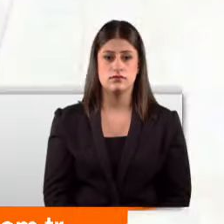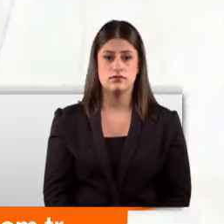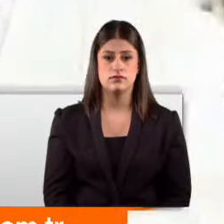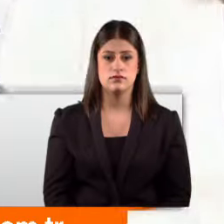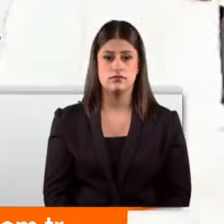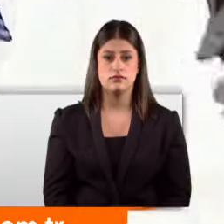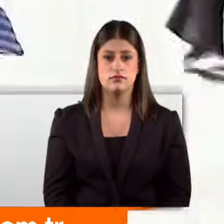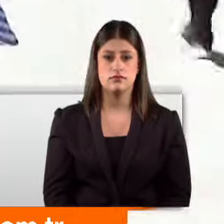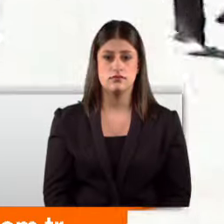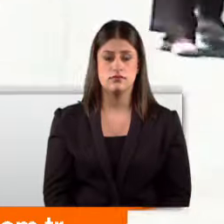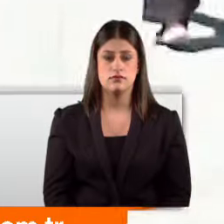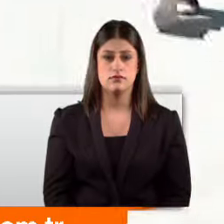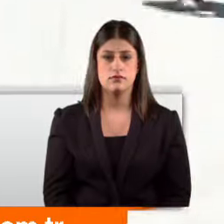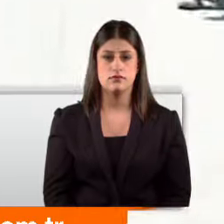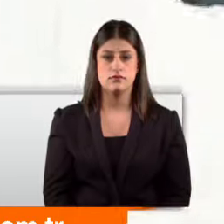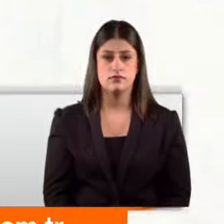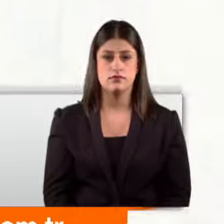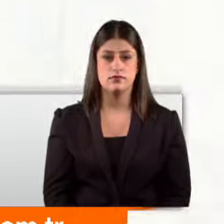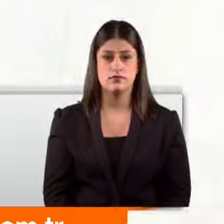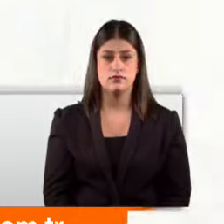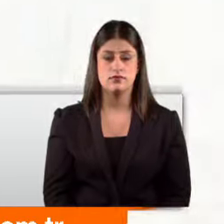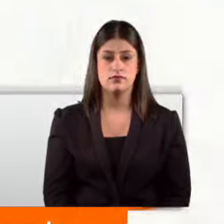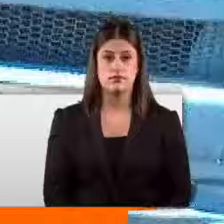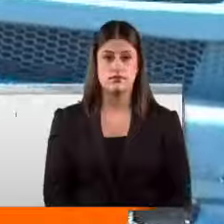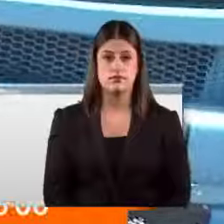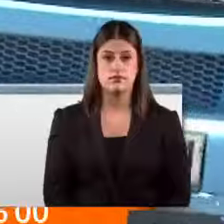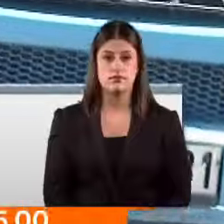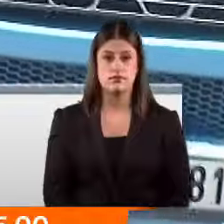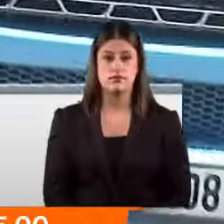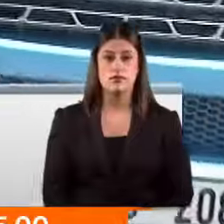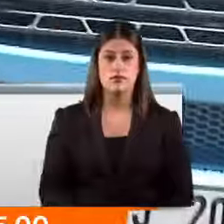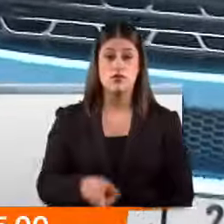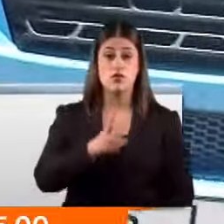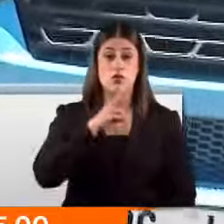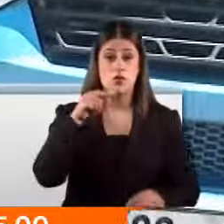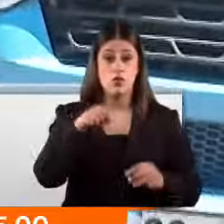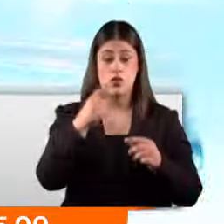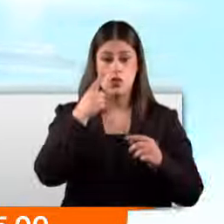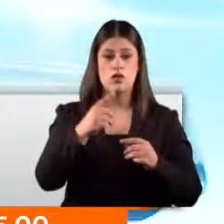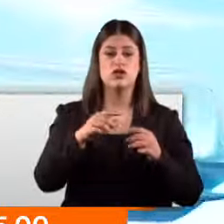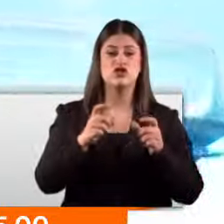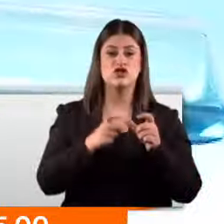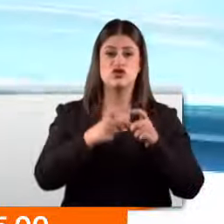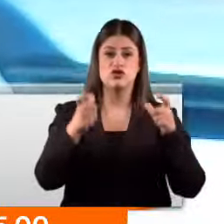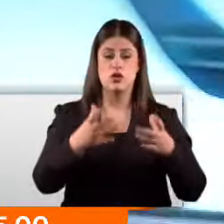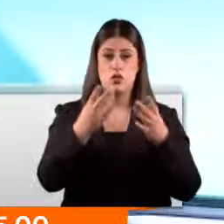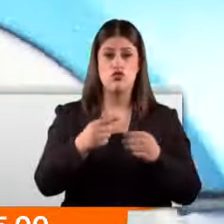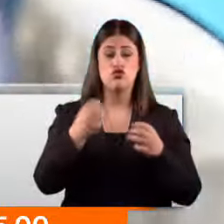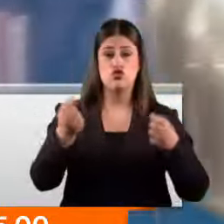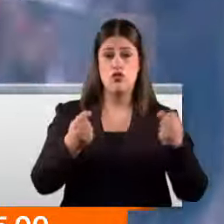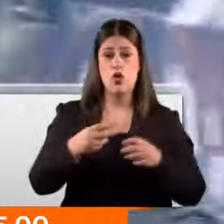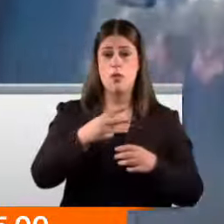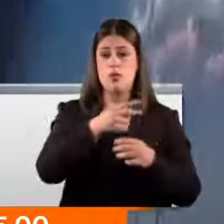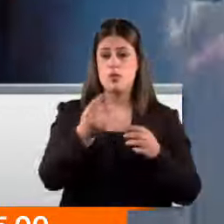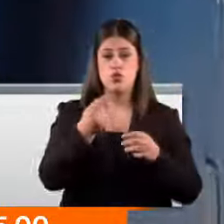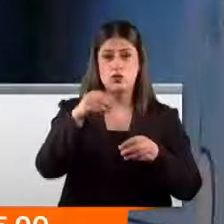muhabbet. Öndeki araç da kalabalık oluyor. Arkadan gelecek araç da kalabalık oluyor. Son olay Sincan'da yaşandı. Şoför dolmuşu boşaltmak isteyince